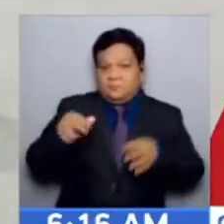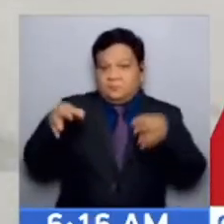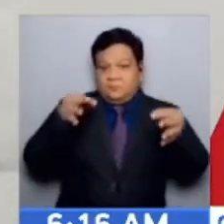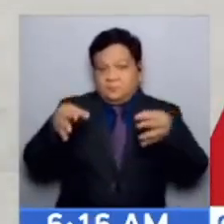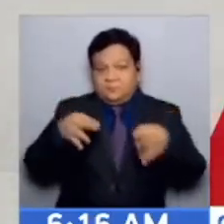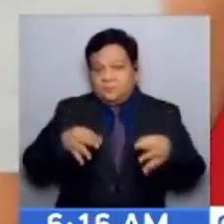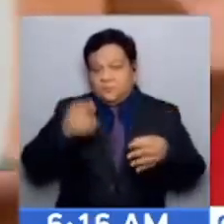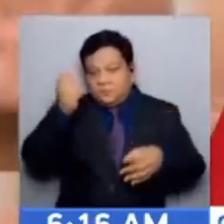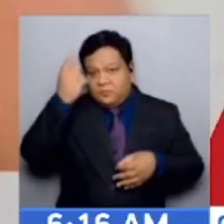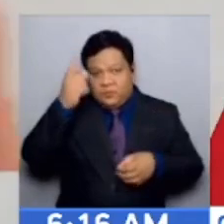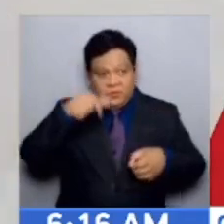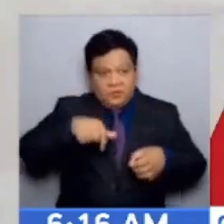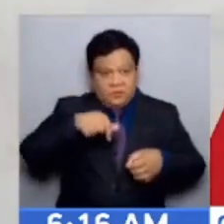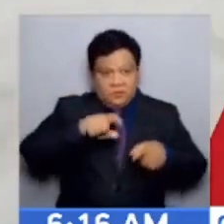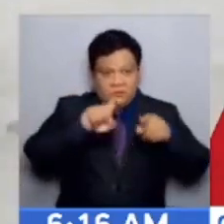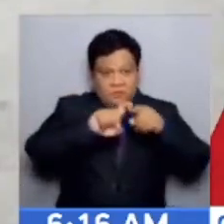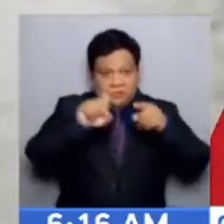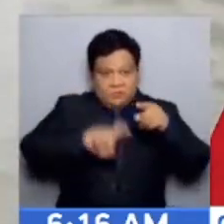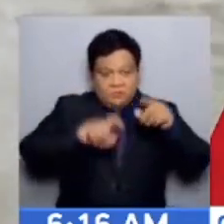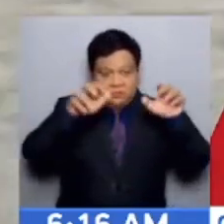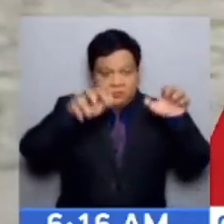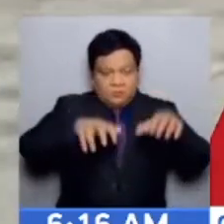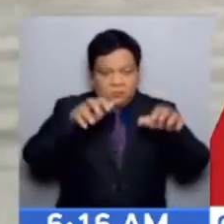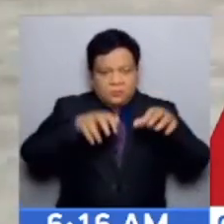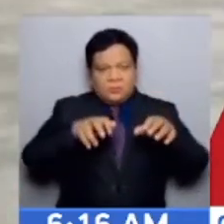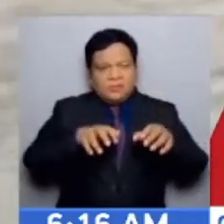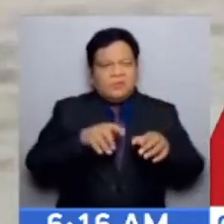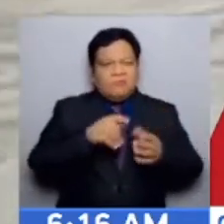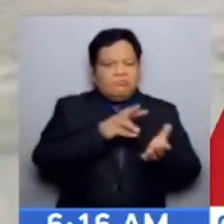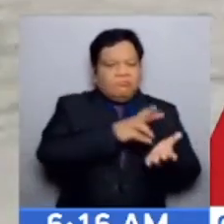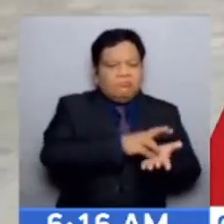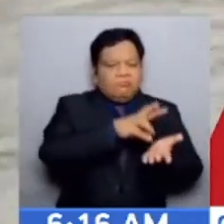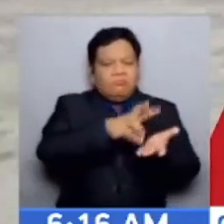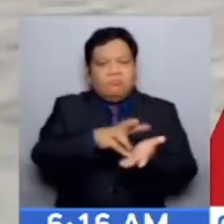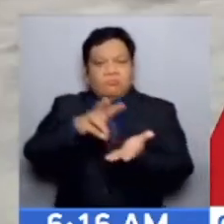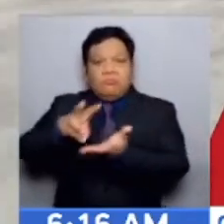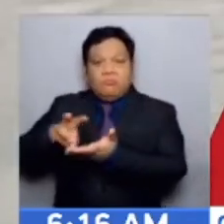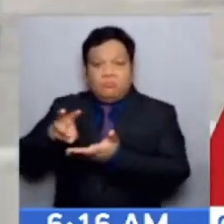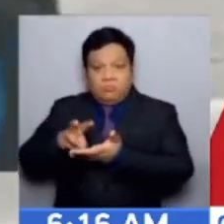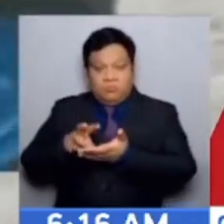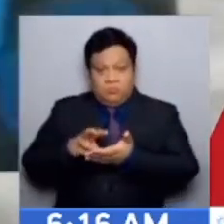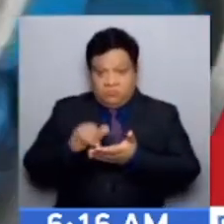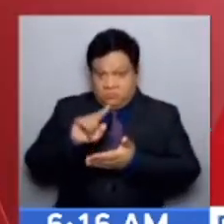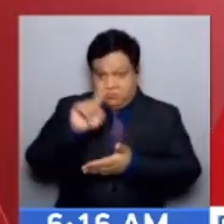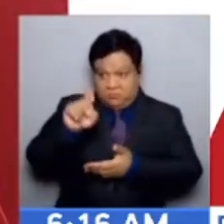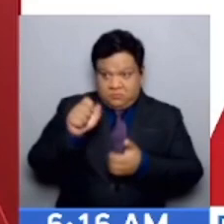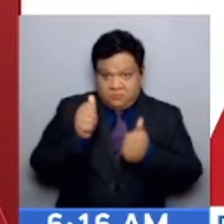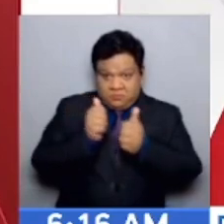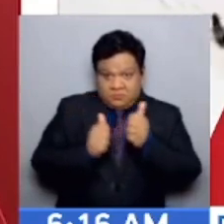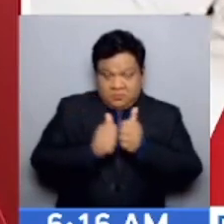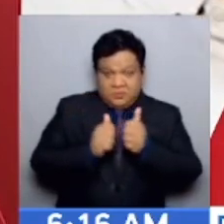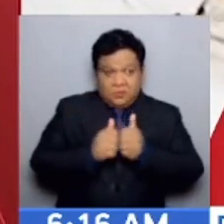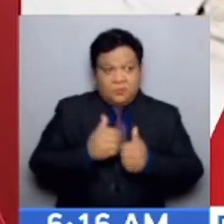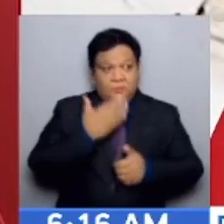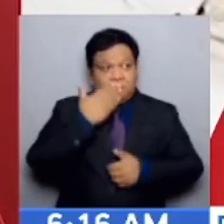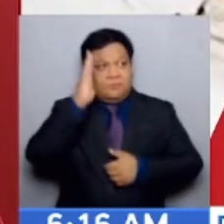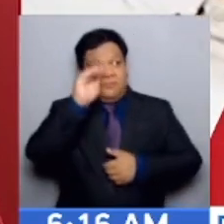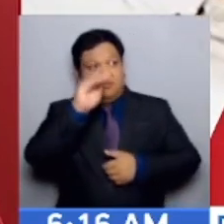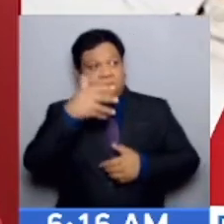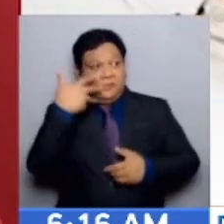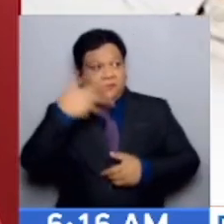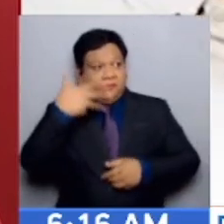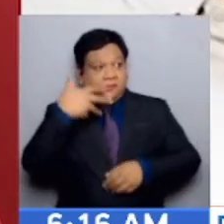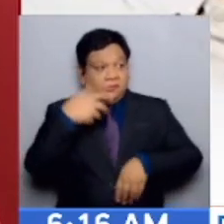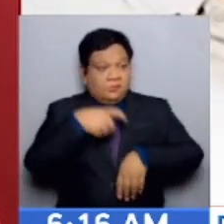ibang bahagi ng bansa nitong mga nakarang araw. Pero indikasyon na ba ito na magbabay na tayo sa summer? Hindi pa opisyal na tag-ulan,